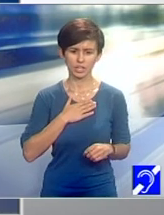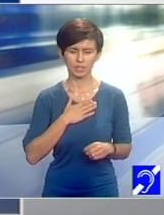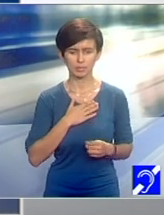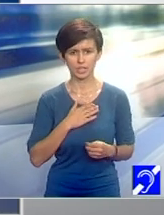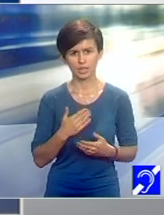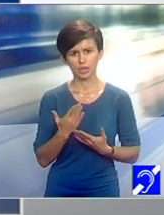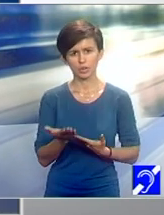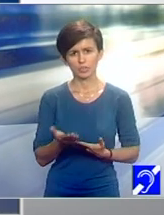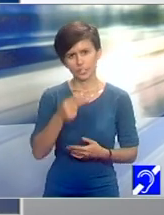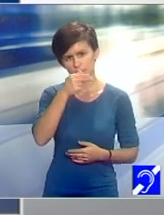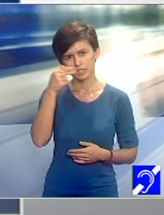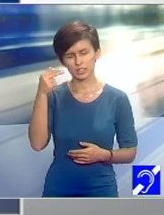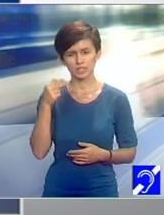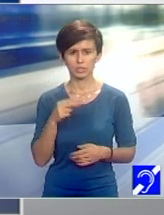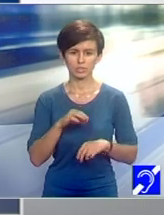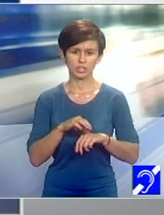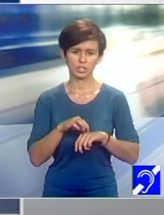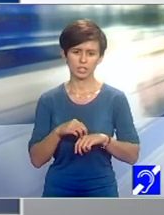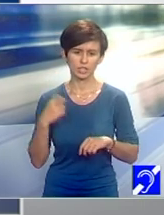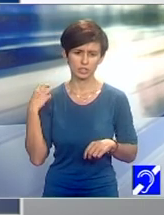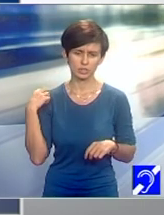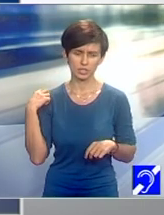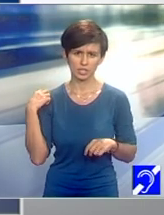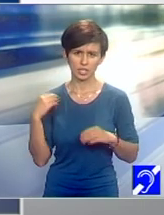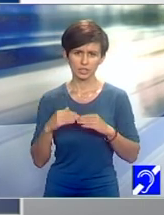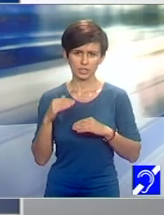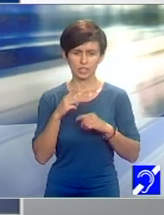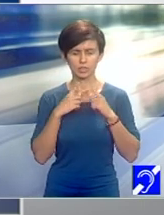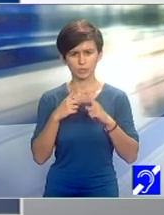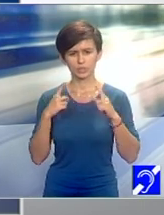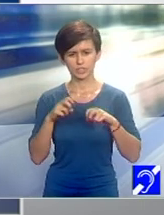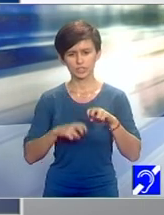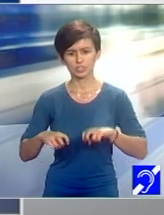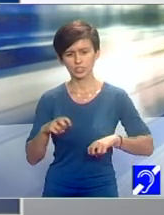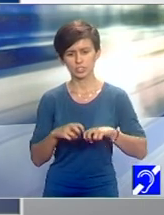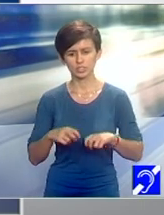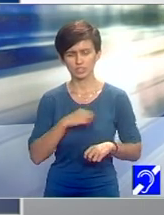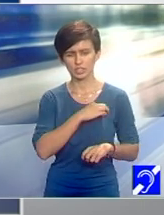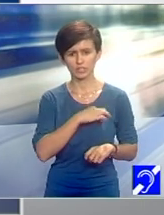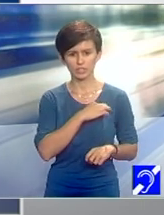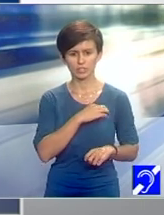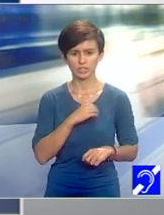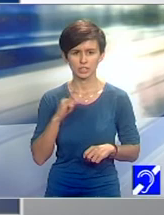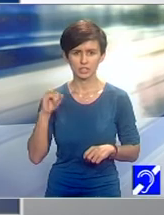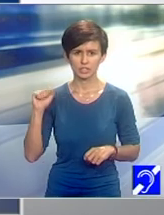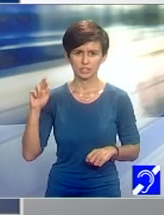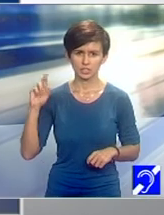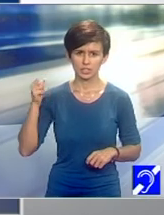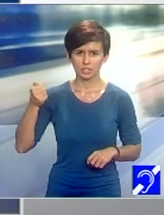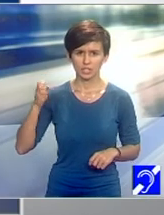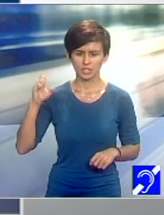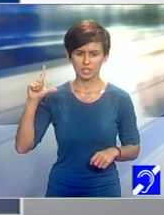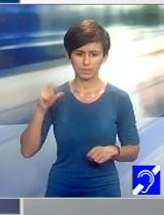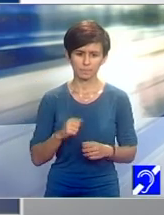la decernarea titlului de doctor honoris causa unui cercetător de la Universitatea Ben Gurion din Israel. Vă doresc o